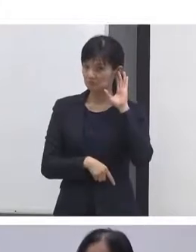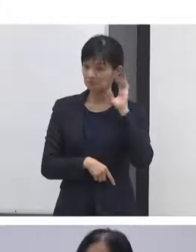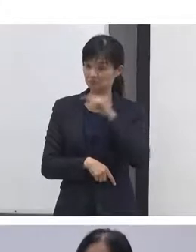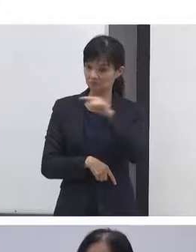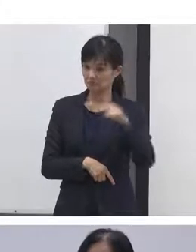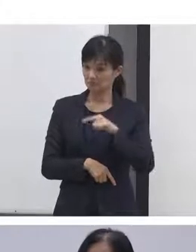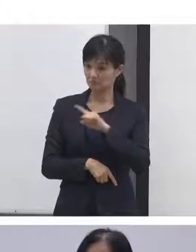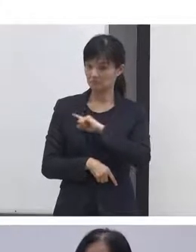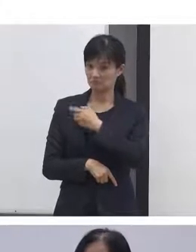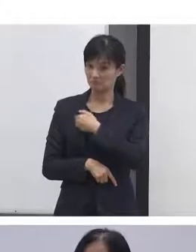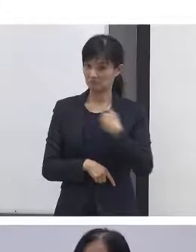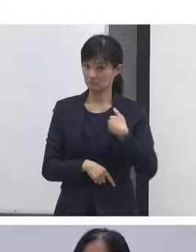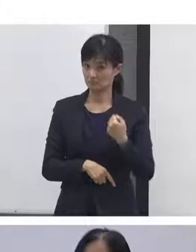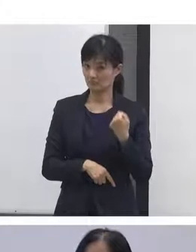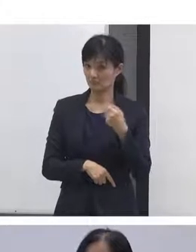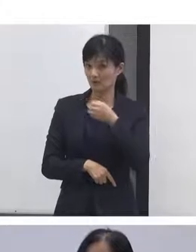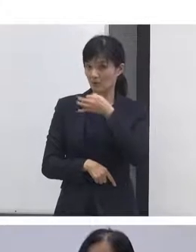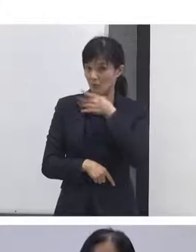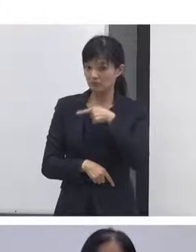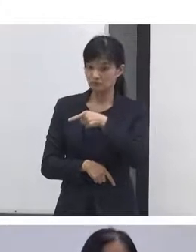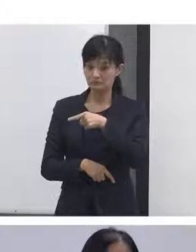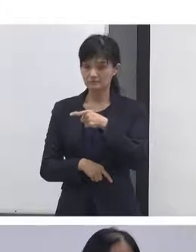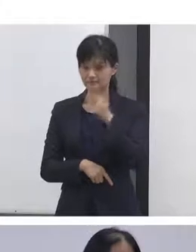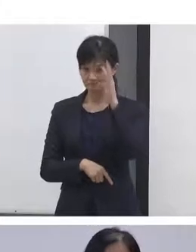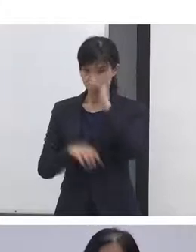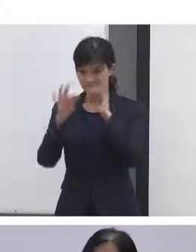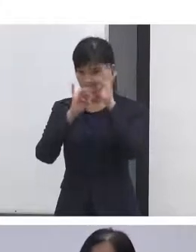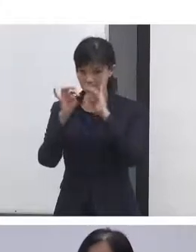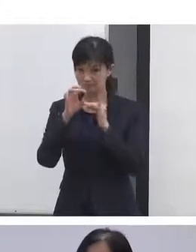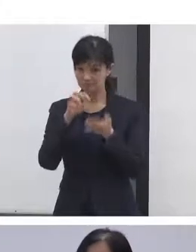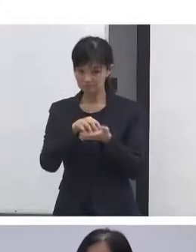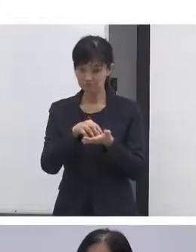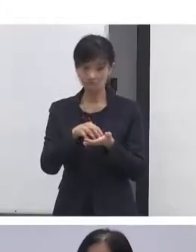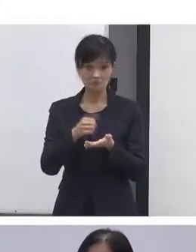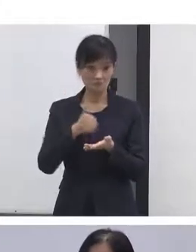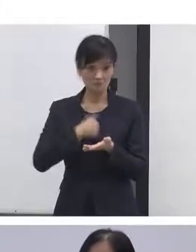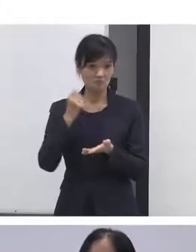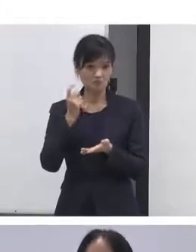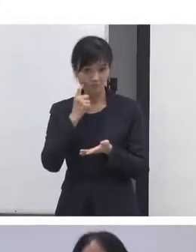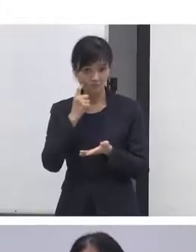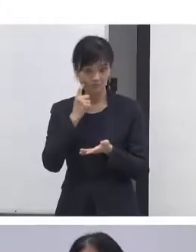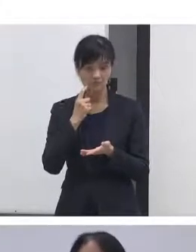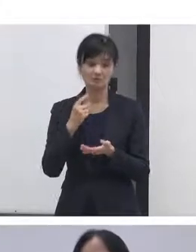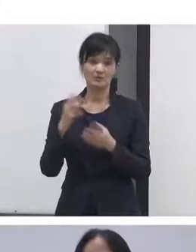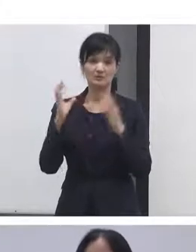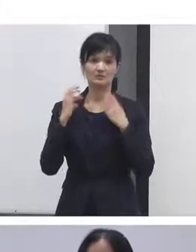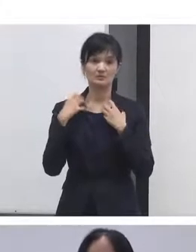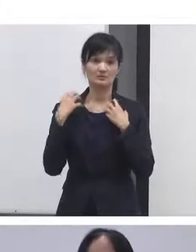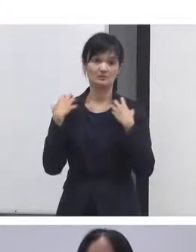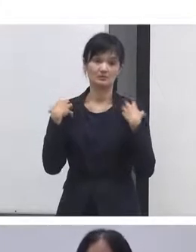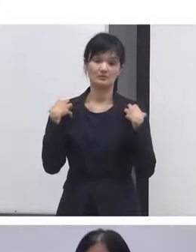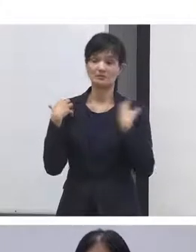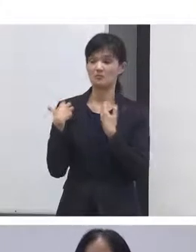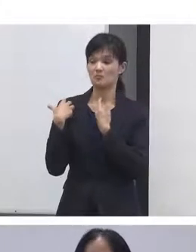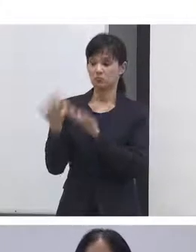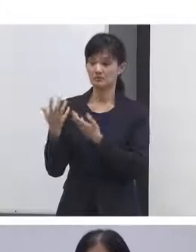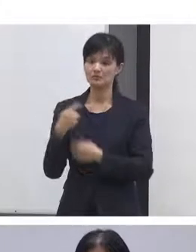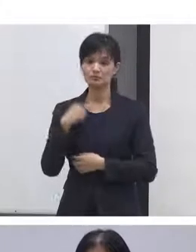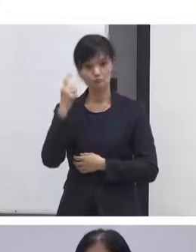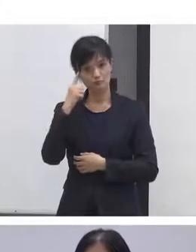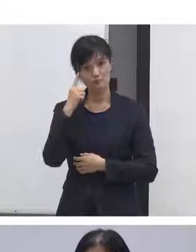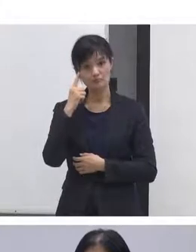去查核这样子尝试代表社群的人讲的话是不是真的，我觉得也没有不行啊，只